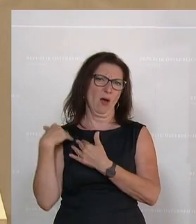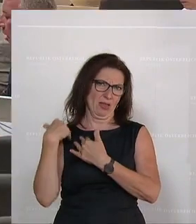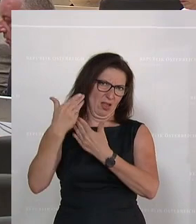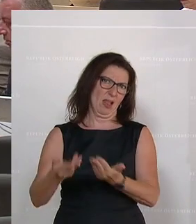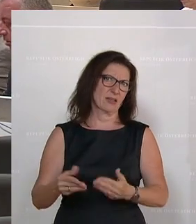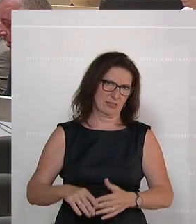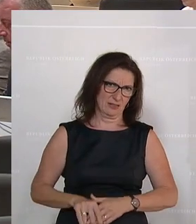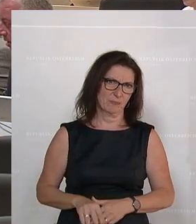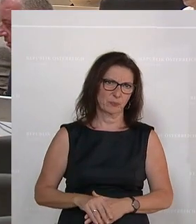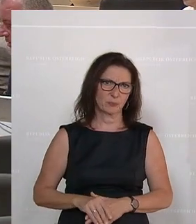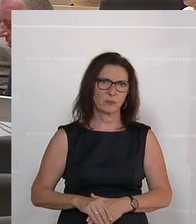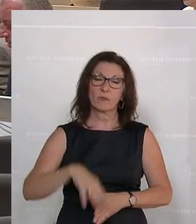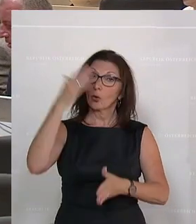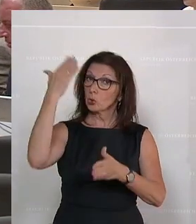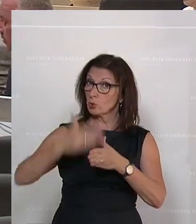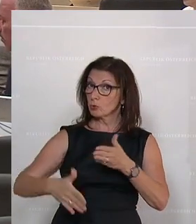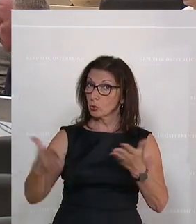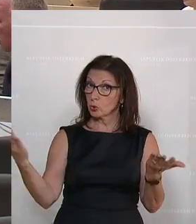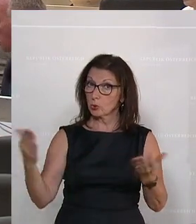und zunächst